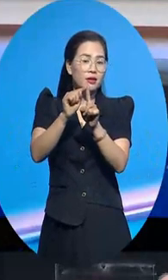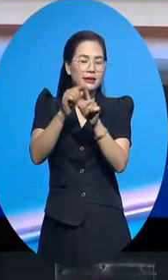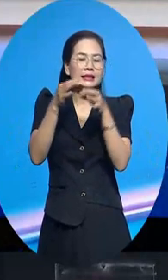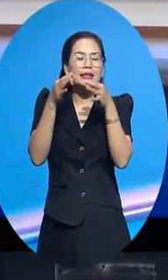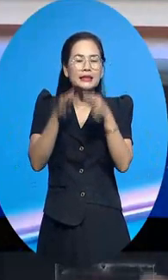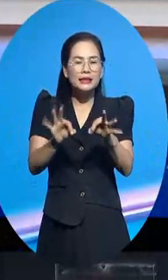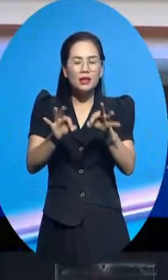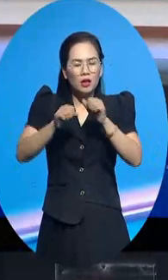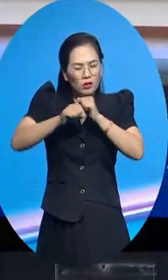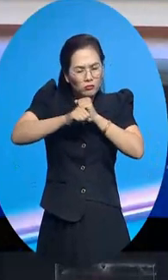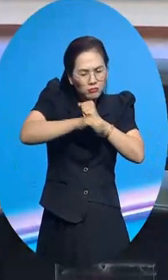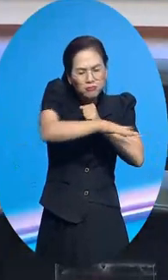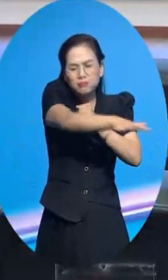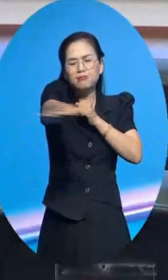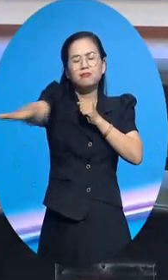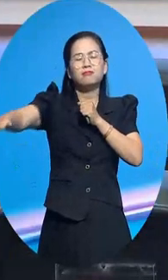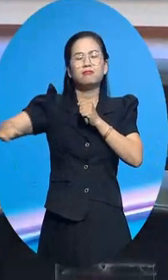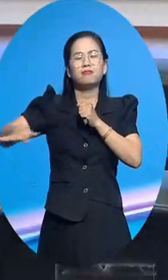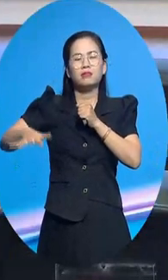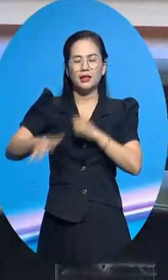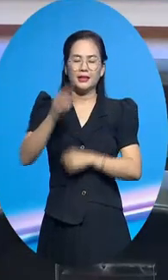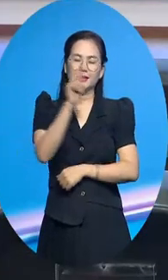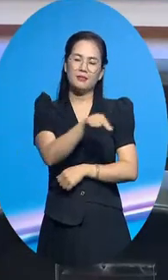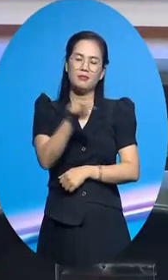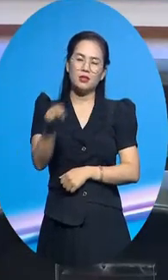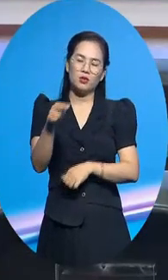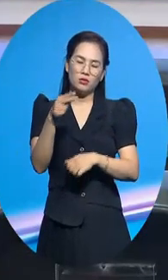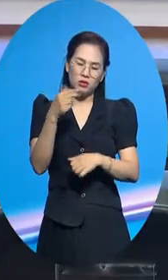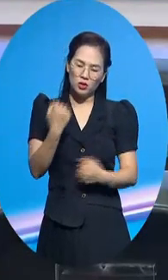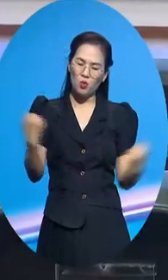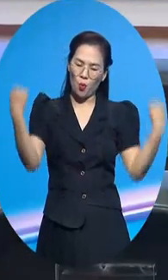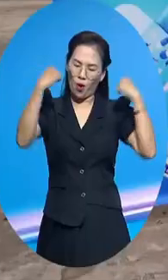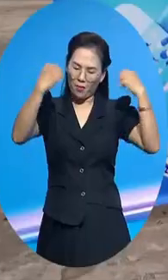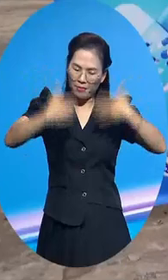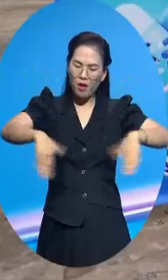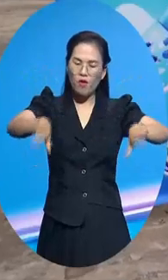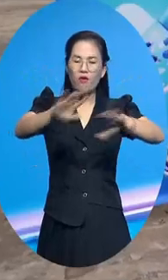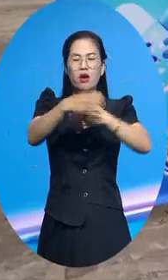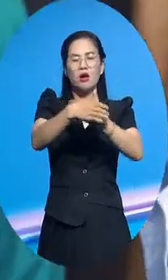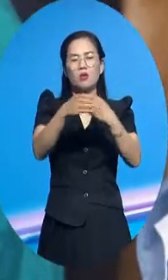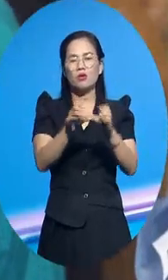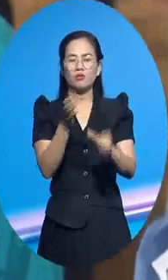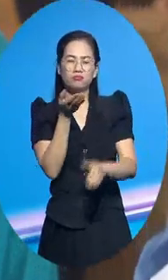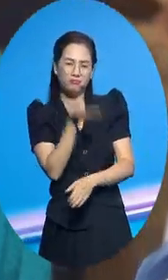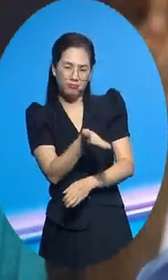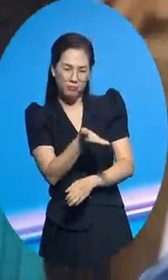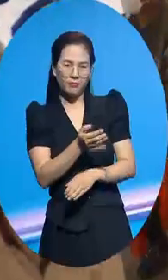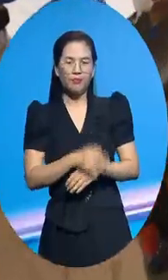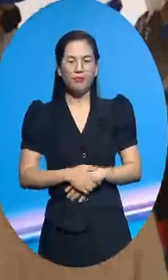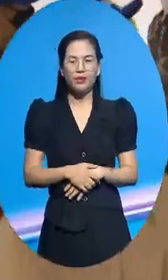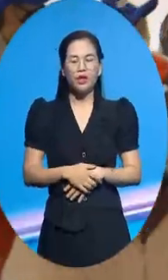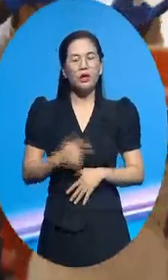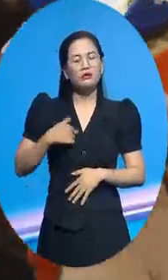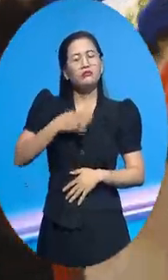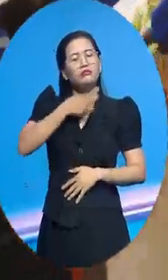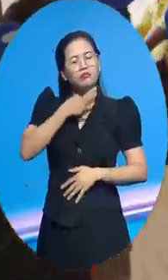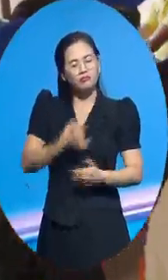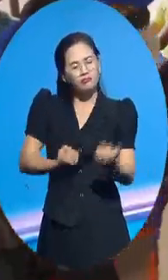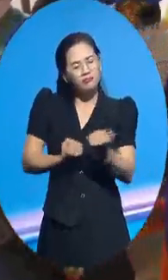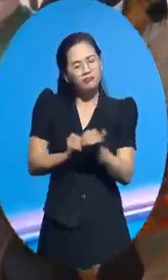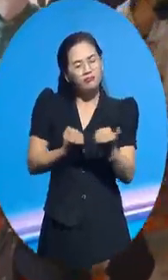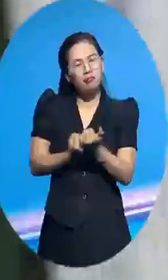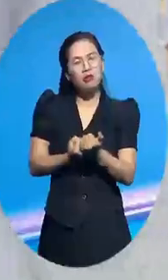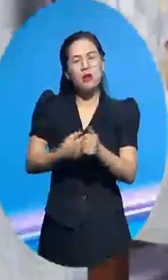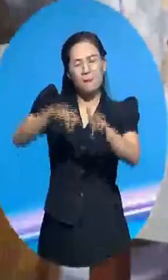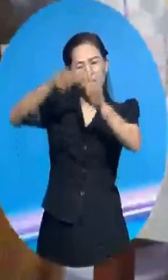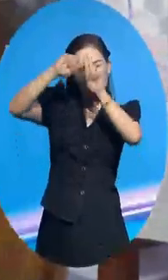rộng, hiệu quả hơn để có thể chăm sóc bảo vệ sức khỏe cho cộng đồng. Ngoài ra thì chúng tôi rất mong được cái sự hỗ trợ của